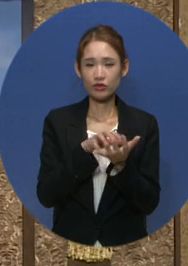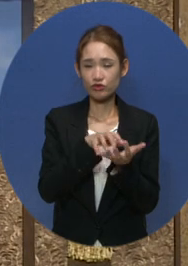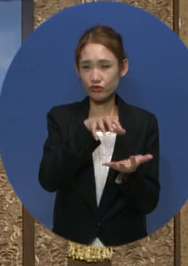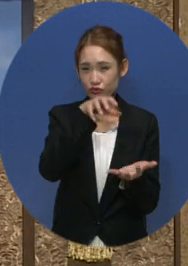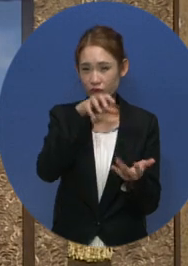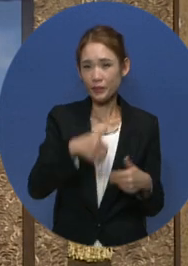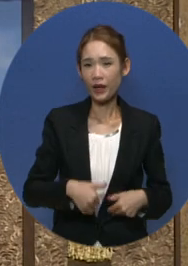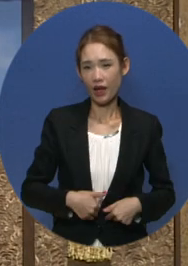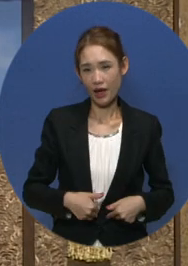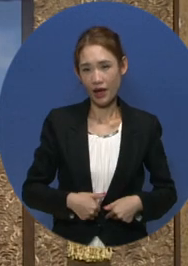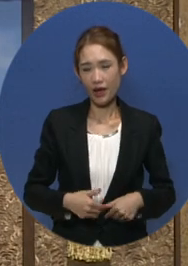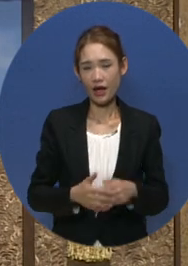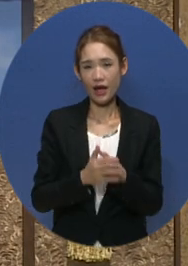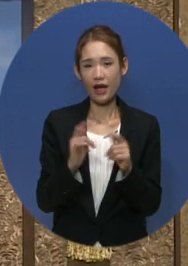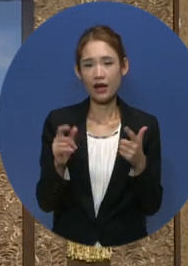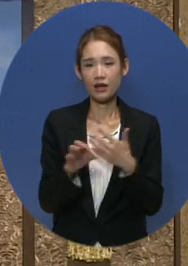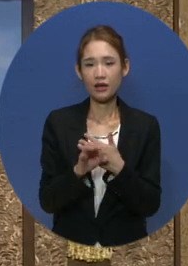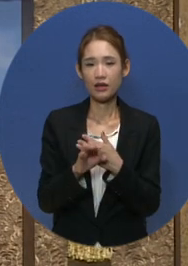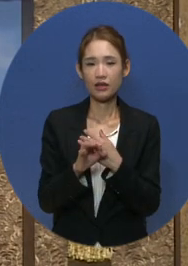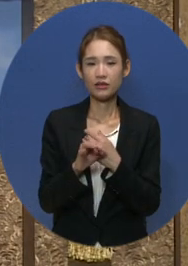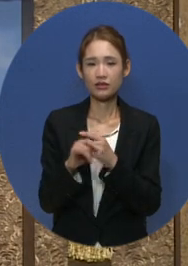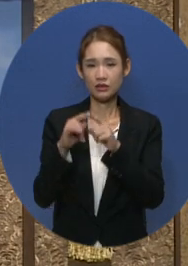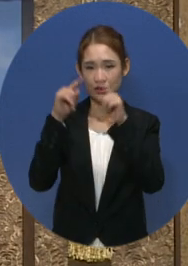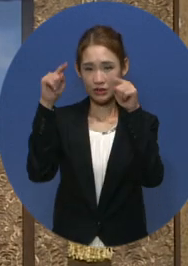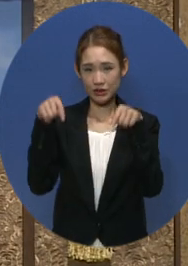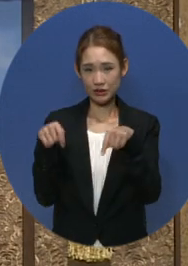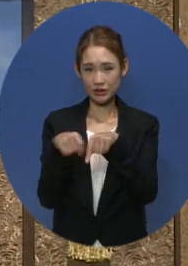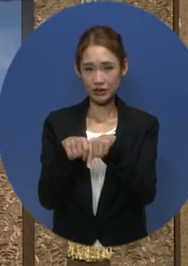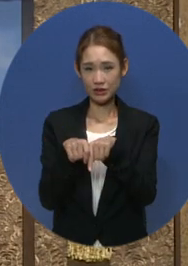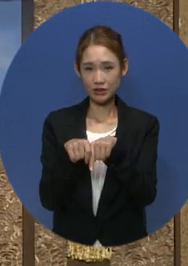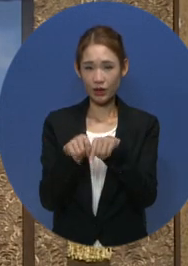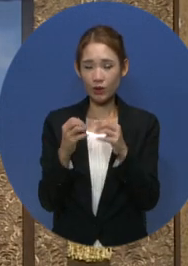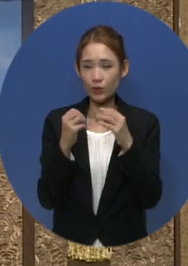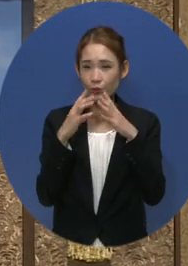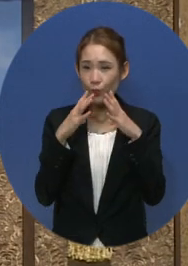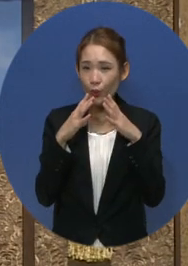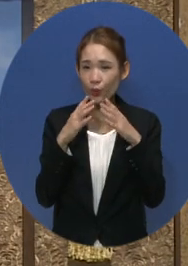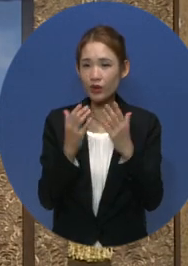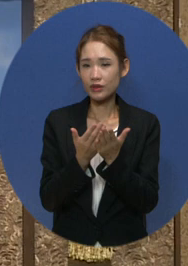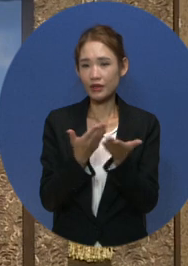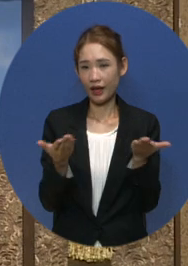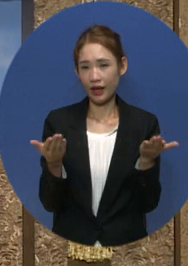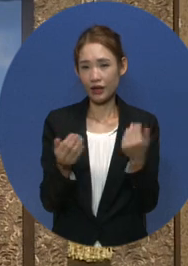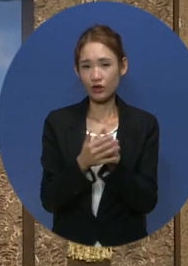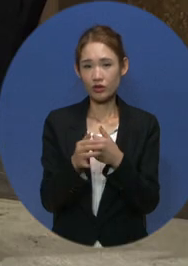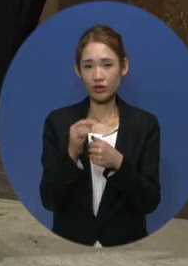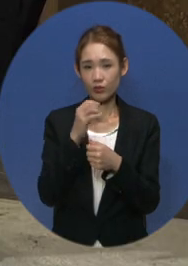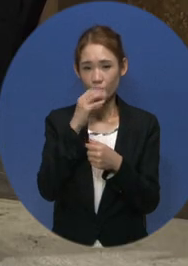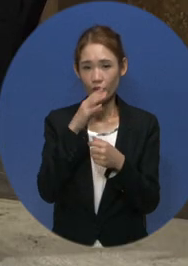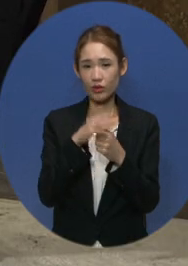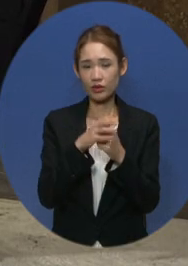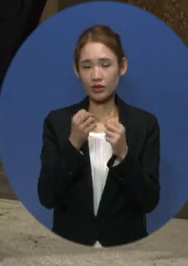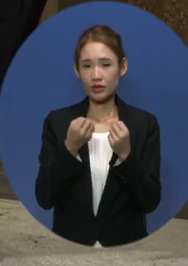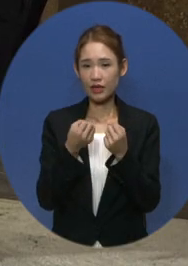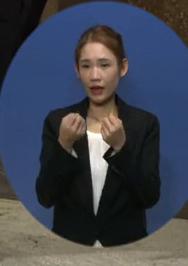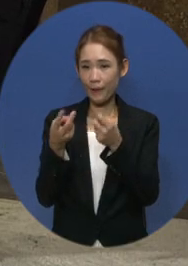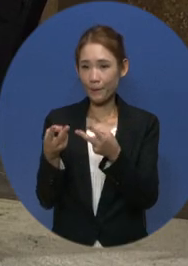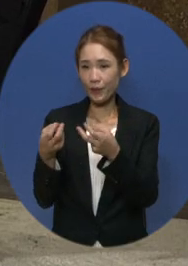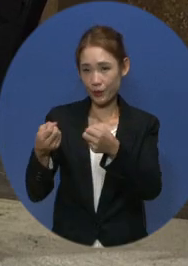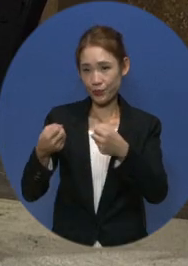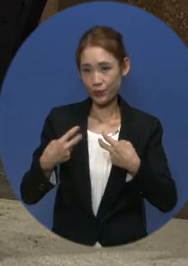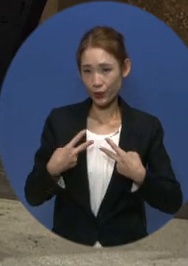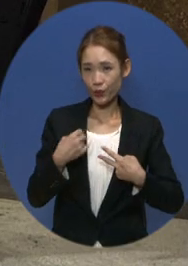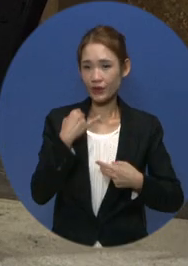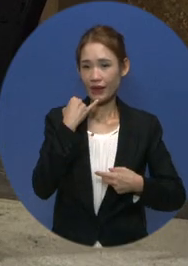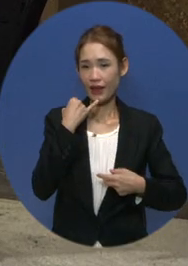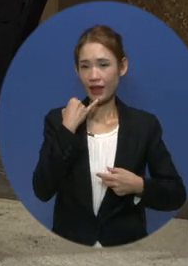많아야 됩니다. 아니면 저희가 이렇게 이제 그 봉투를 드리거든요. 그 봉투를 통해서 택배로 택배로 또